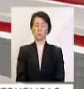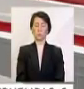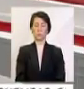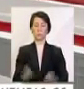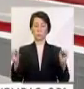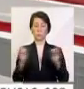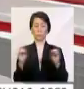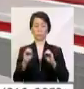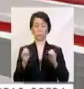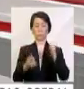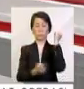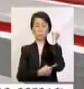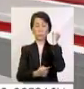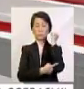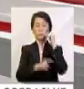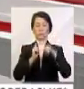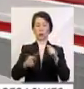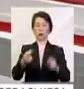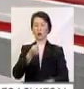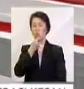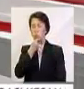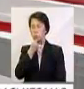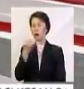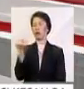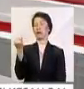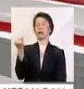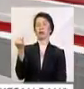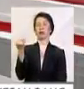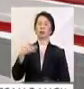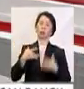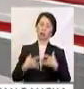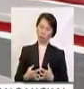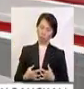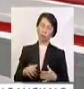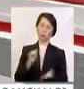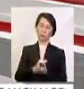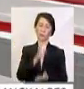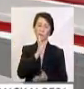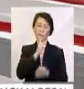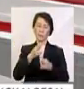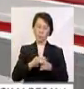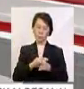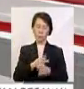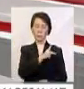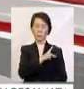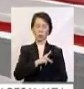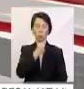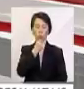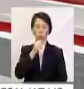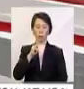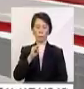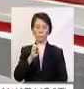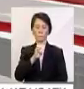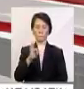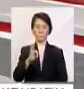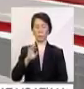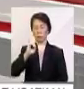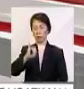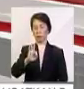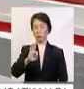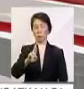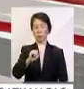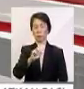Tiada isu penalti, hanya mutu pengadilan yang sangat mengecewakan. Demikian reaksi ringkas Ketua Jurulatih Terengganu FC Irfan Bakti Abdul